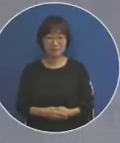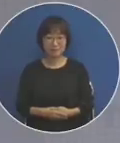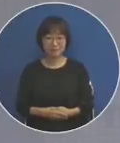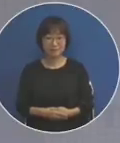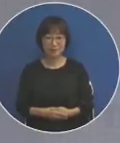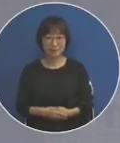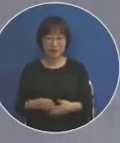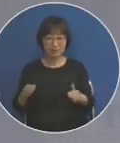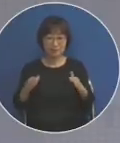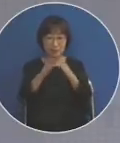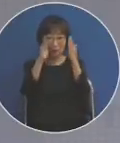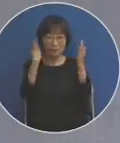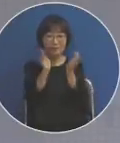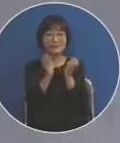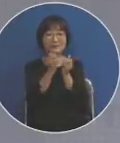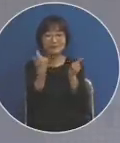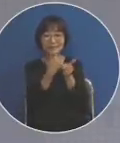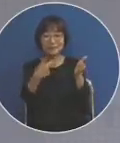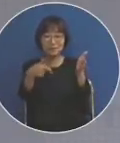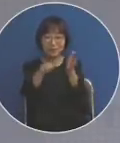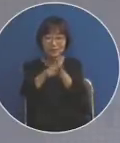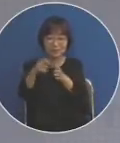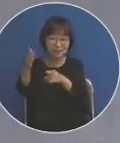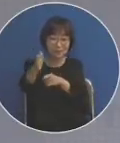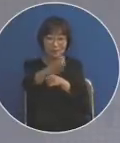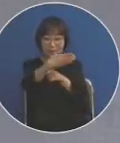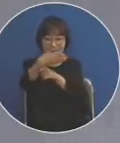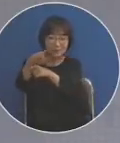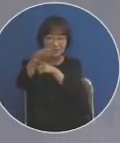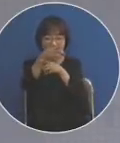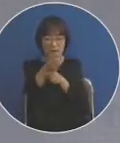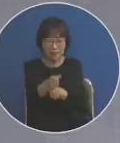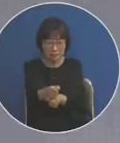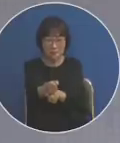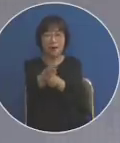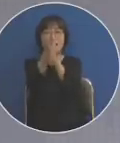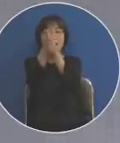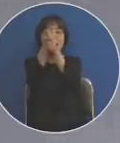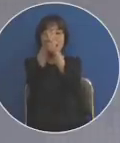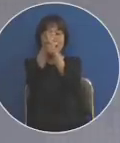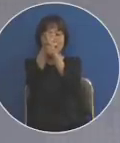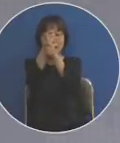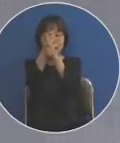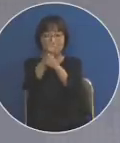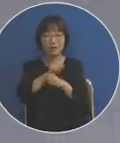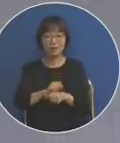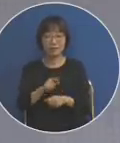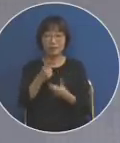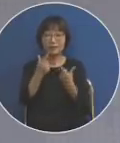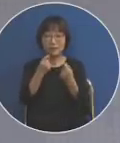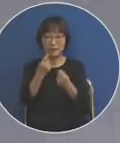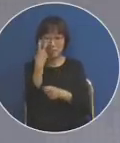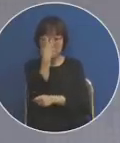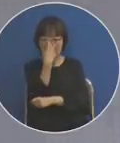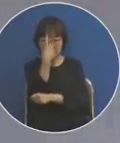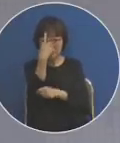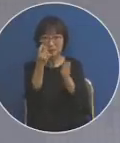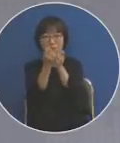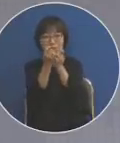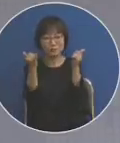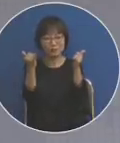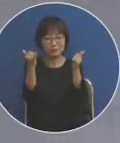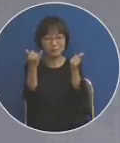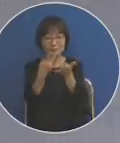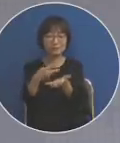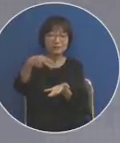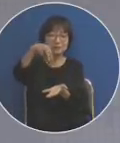what does he 만민을 say? 만민을 위하여 길을 들어라. Lift up the signal over the people. 이 파수꾼으로 세운 겁니다. And that is the watchman that God has